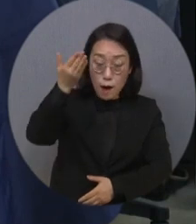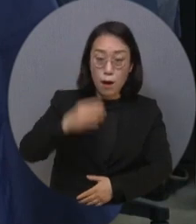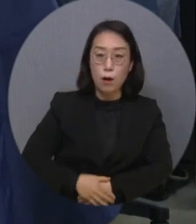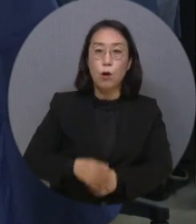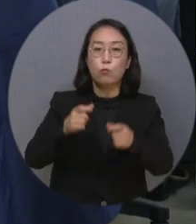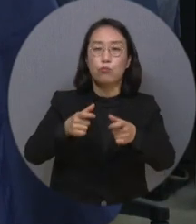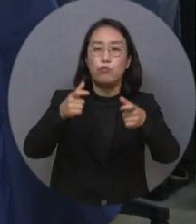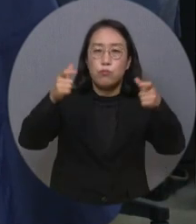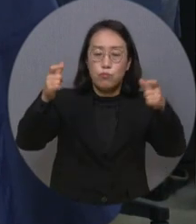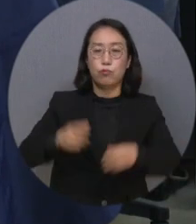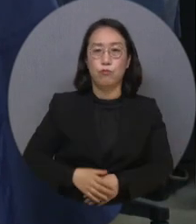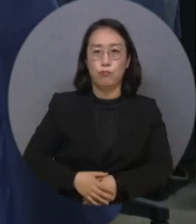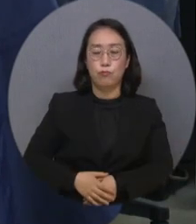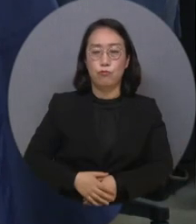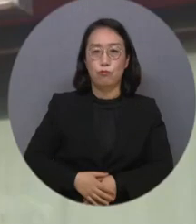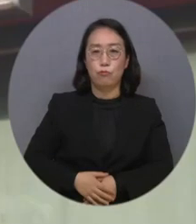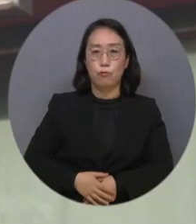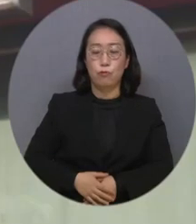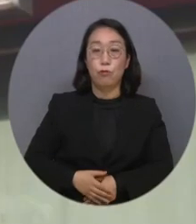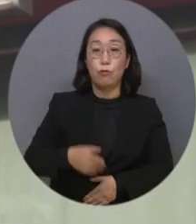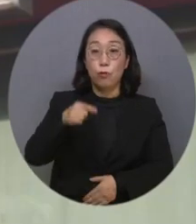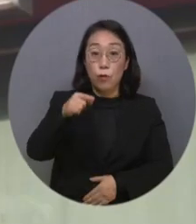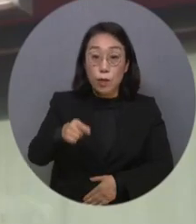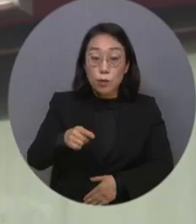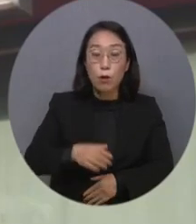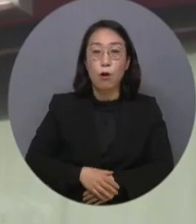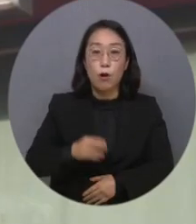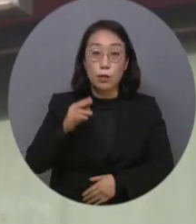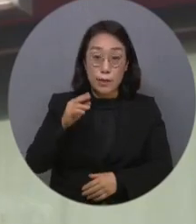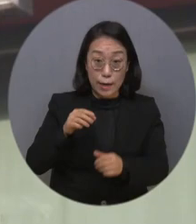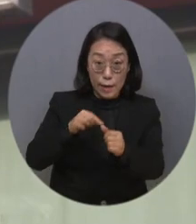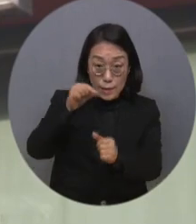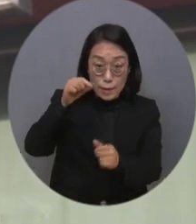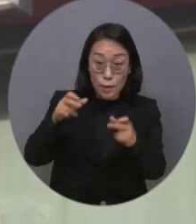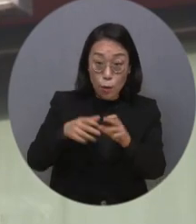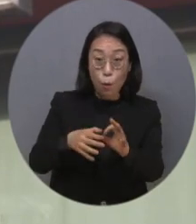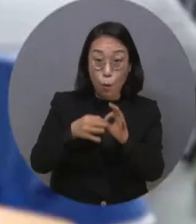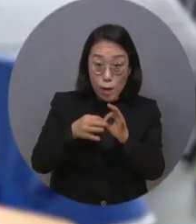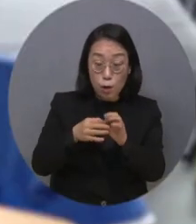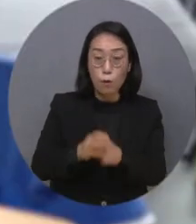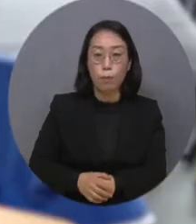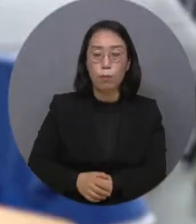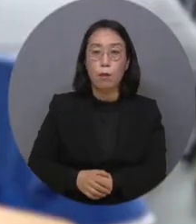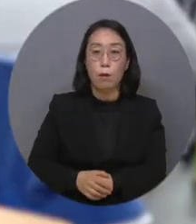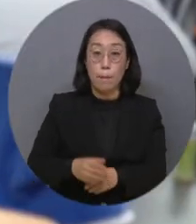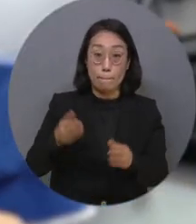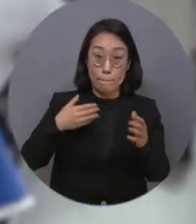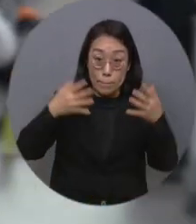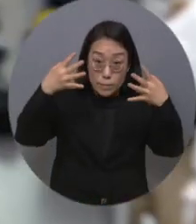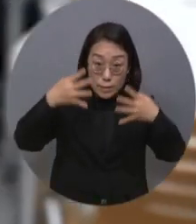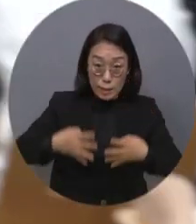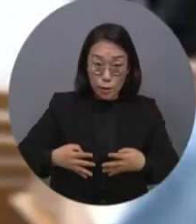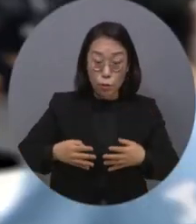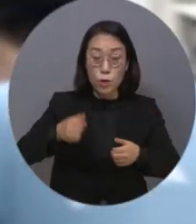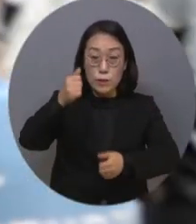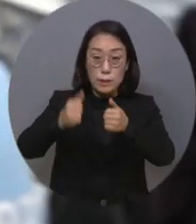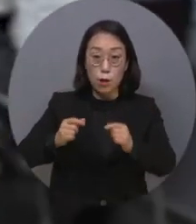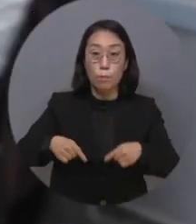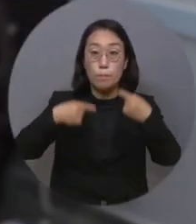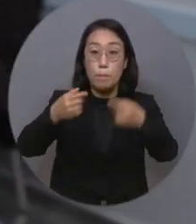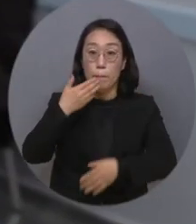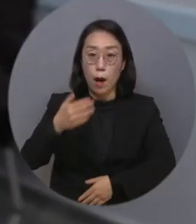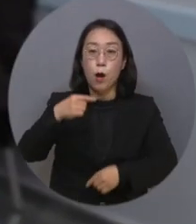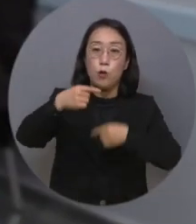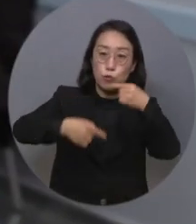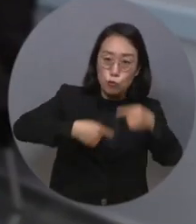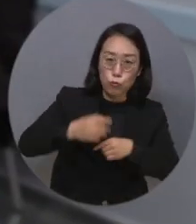추세입니다. 장애인 고용촉진 및 직업재활법에 따라 중증장애인에 해당하면 시험에 응시할 수 있으며 시험에 필요한 수어